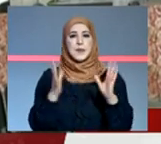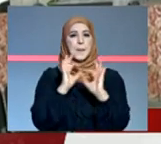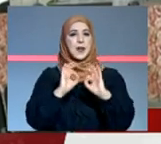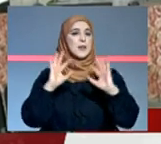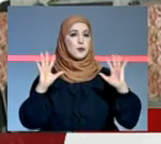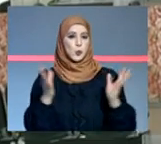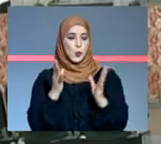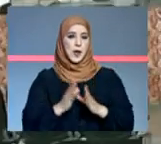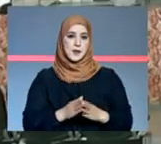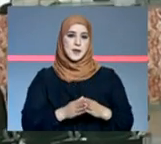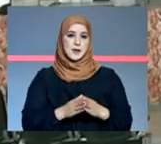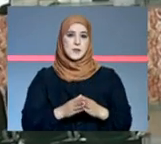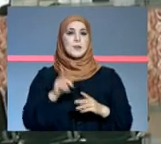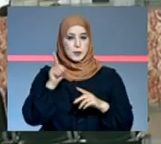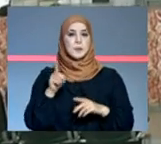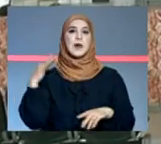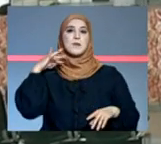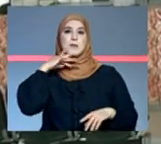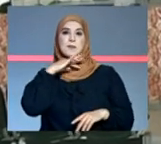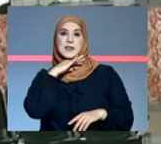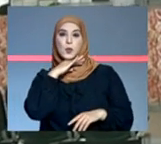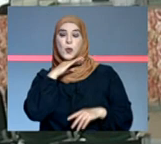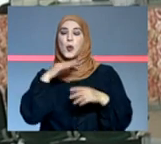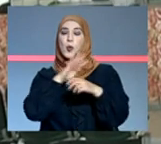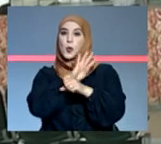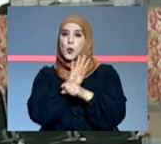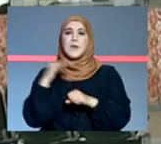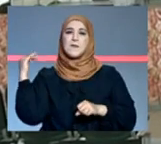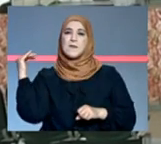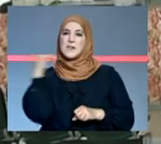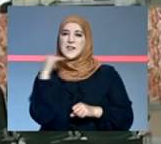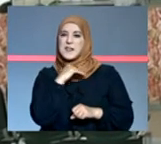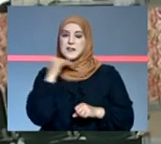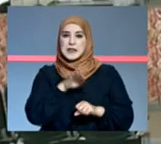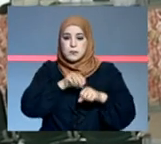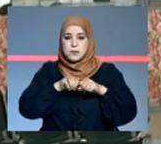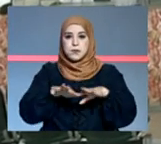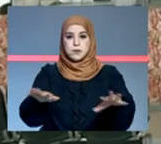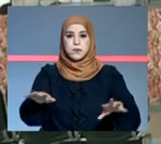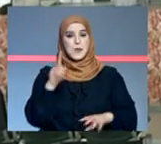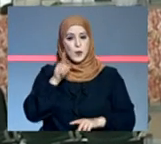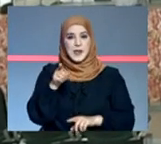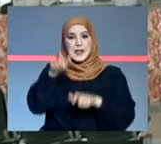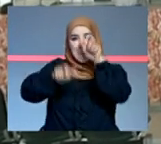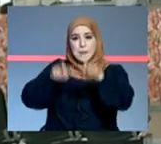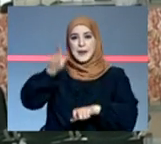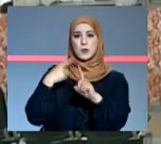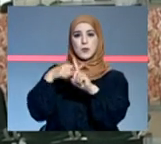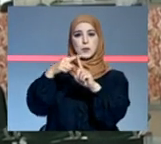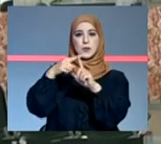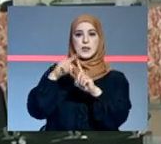عندها سرعة الانتشار متاعها معناتها كبيرة ياسر، وهك علاش احنا نسبة الحالات الإيجابية هي